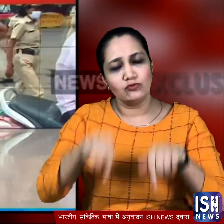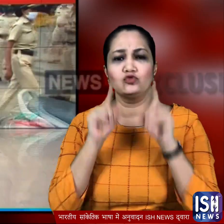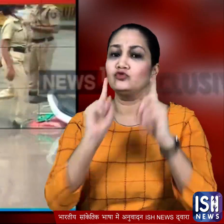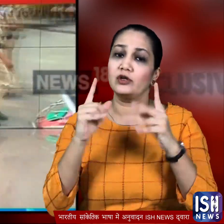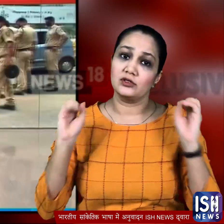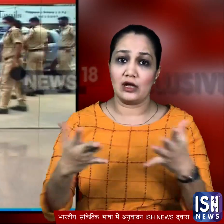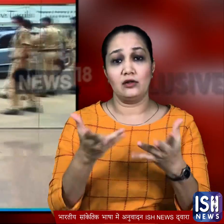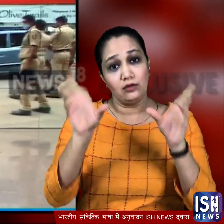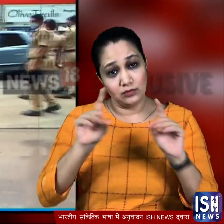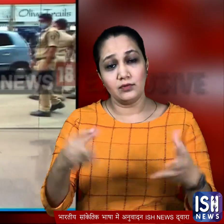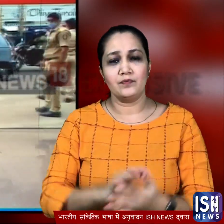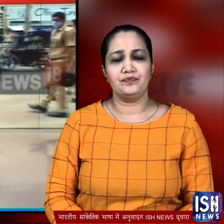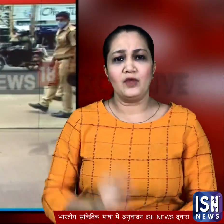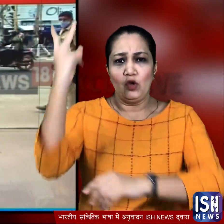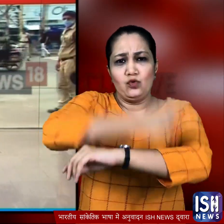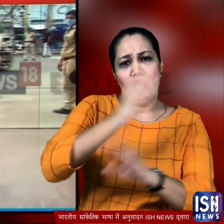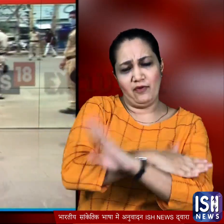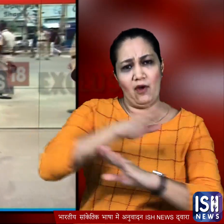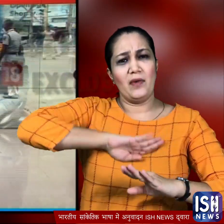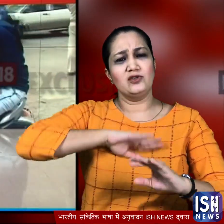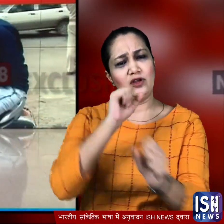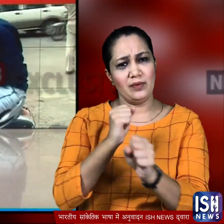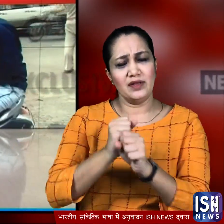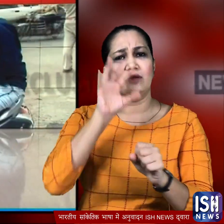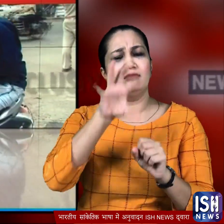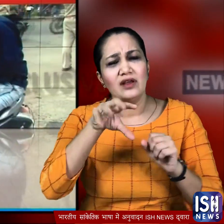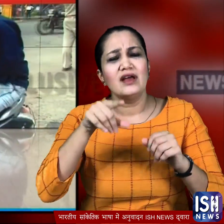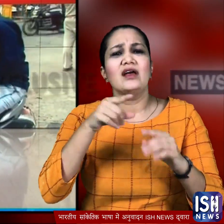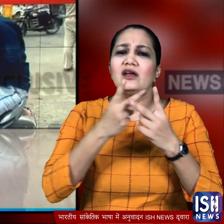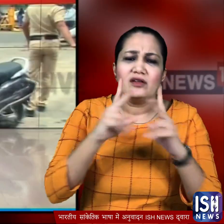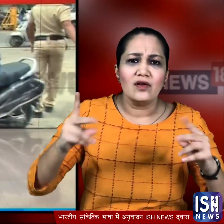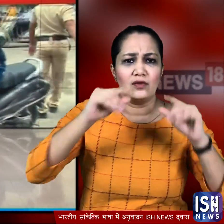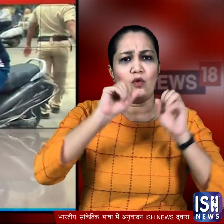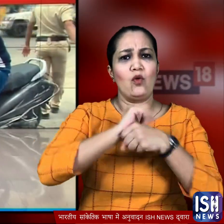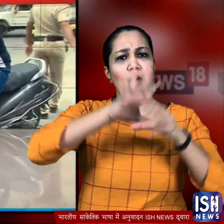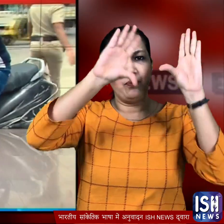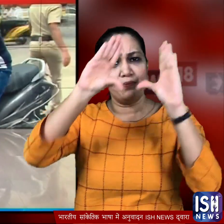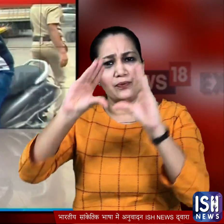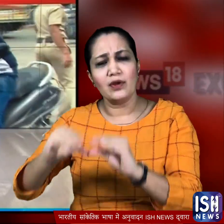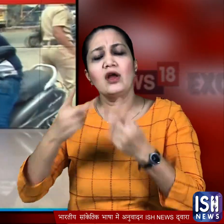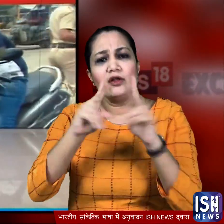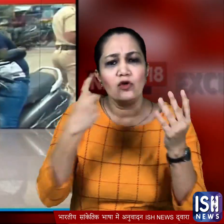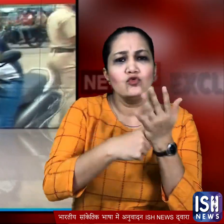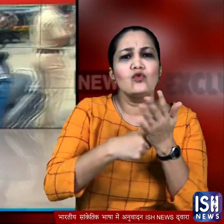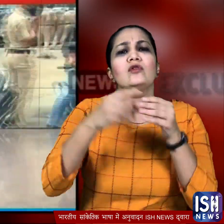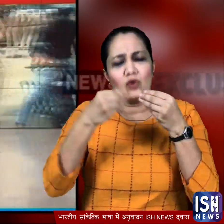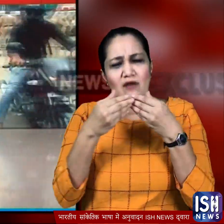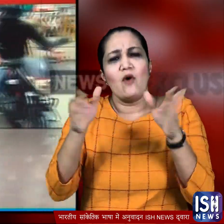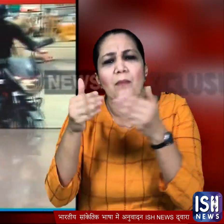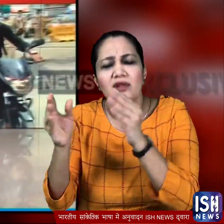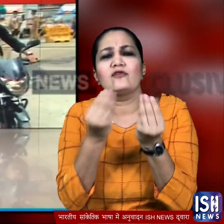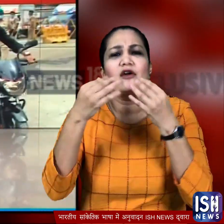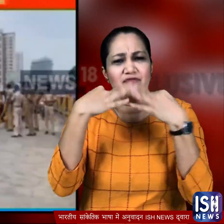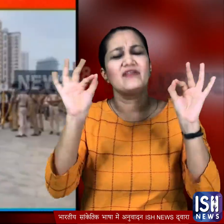कर दिया। 2 दिन पहले महाराष्ट्र सरकार ने राज्य में कोरोना मरीजों की संख्या में कमी आने के बाद वहां लगी पाबंदियों में थोड़ी छूट देने का फैसला लिया